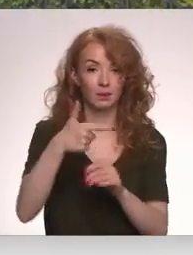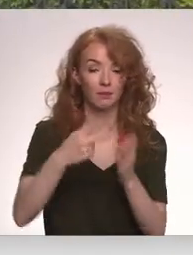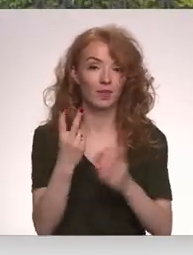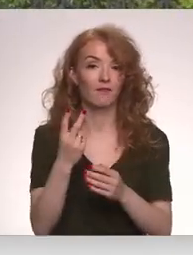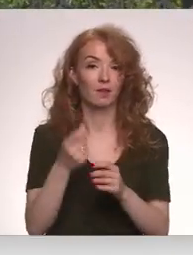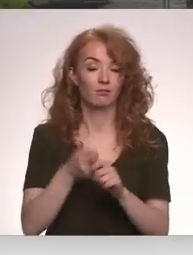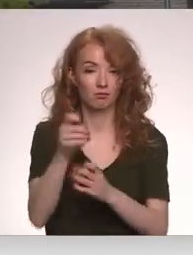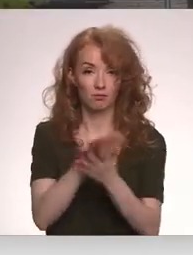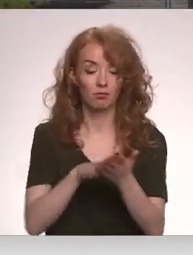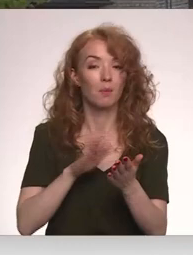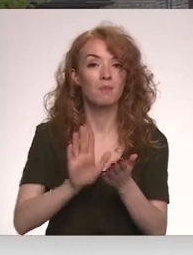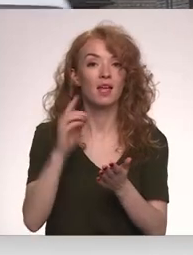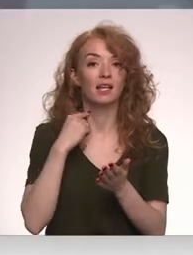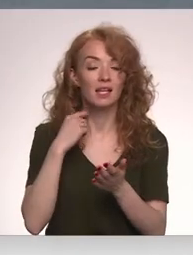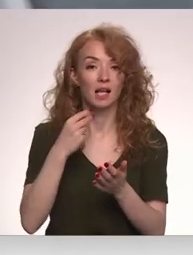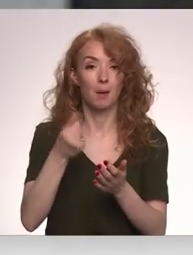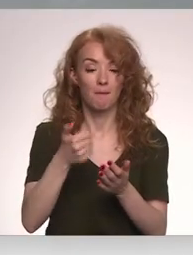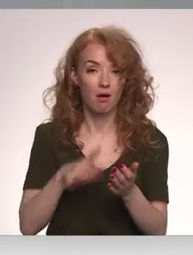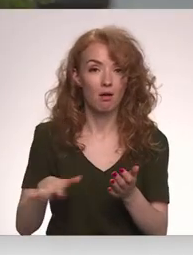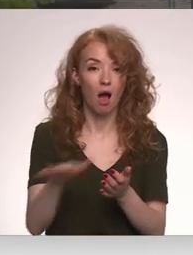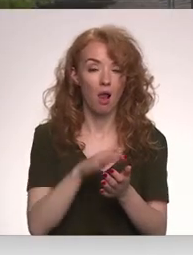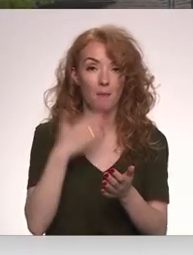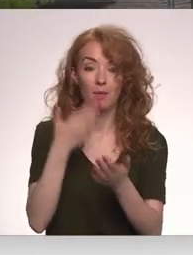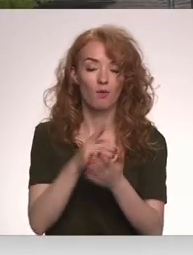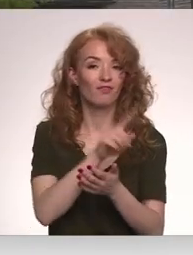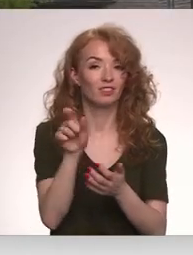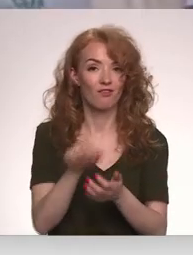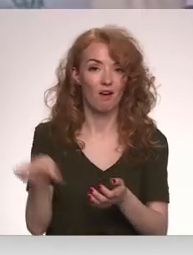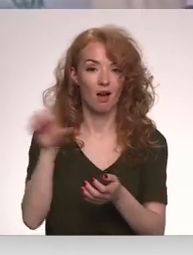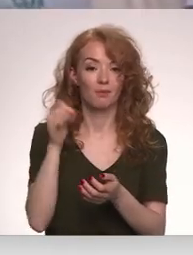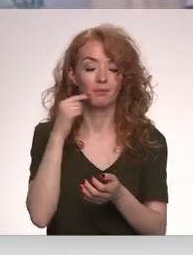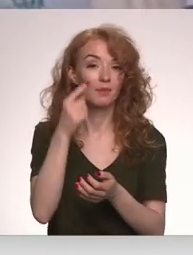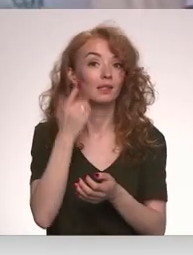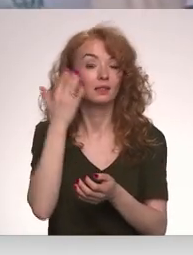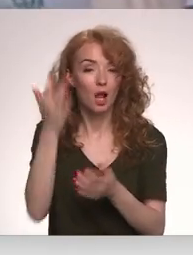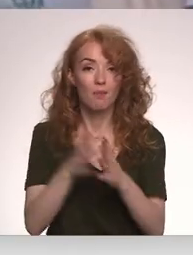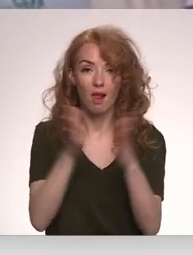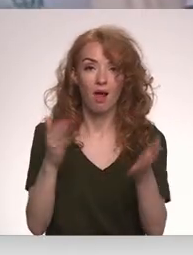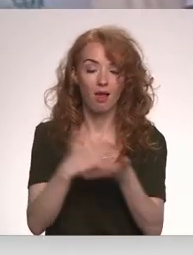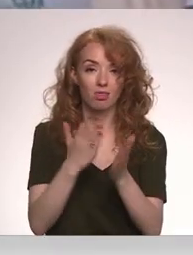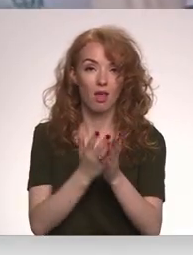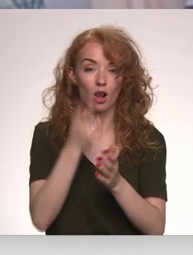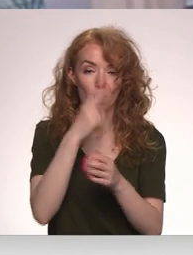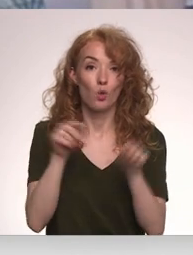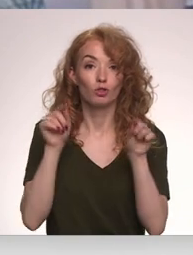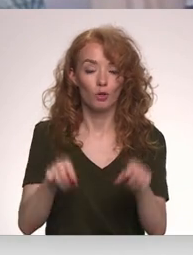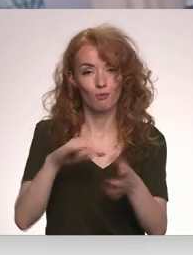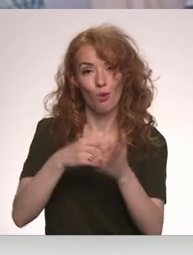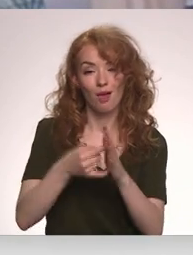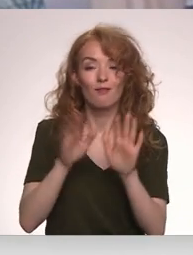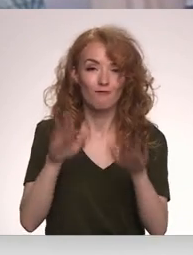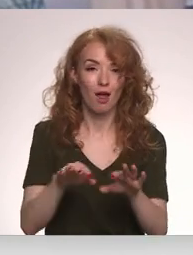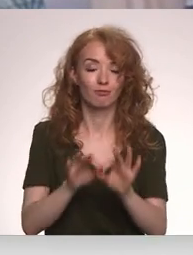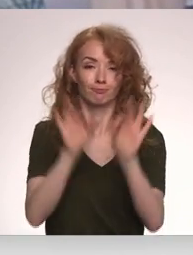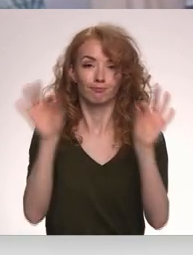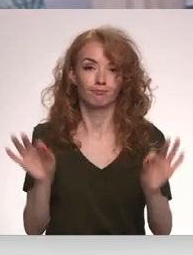iesniegumi, Pierīgas un Zemgales reģionā pieteikumu bijis visvairāk. Mēs ceram, ka arī liela daļa no šiem projektiem varētu tikt